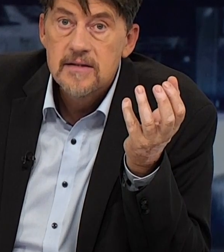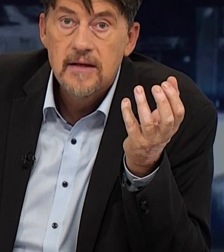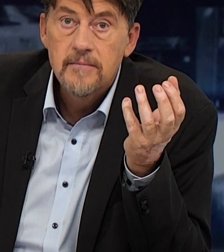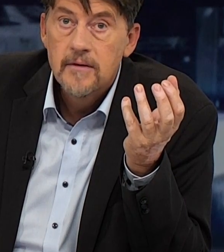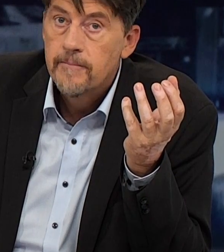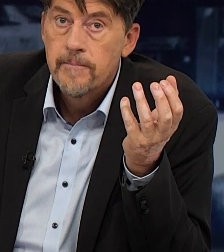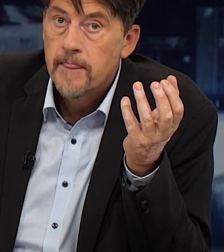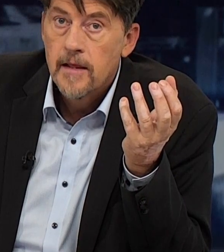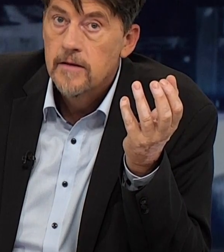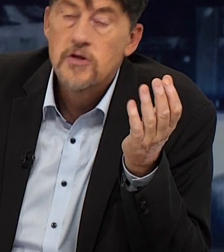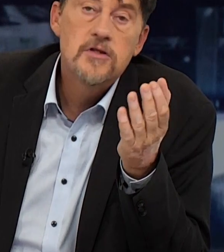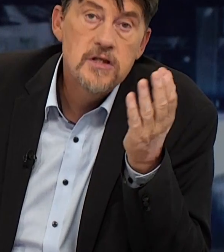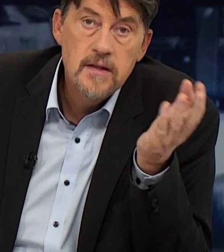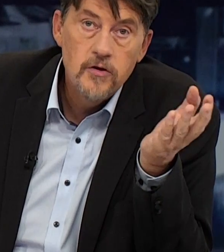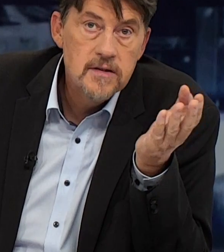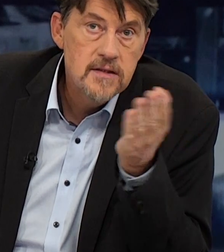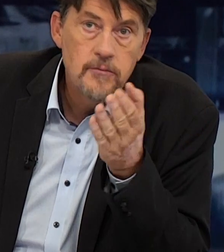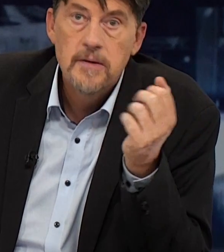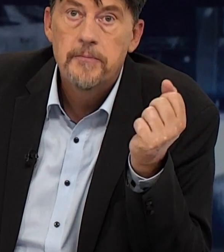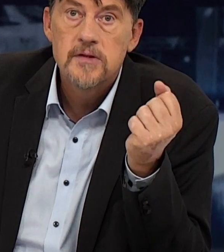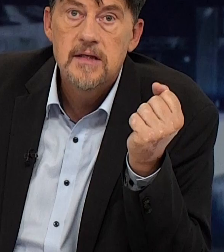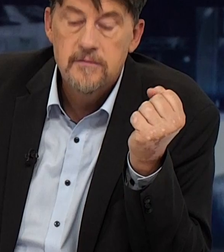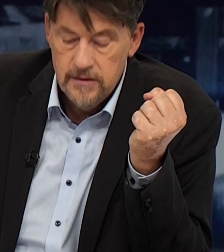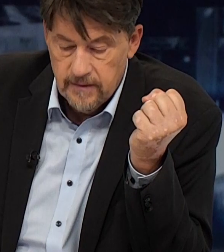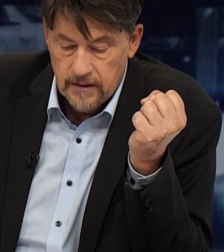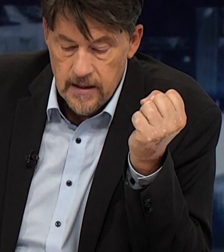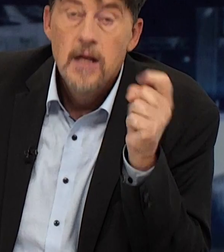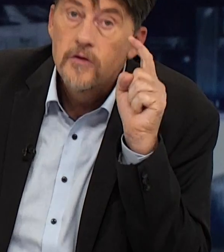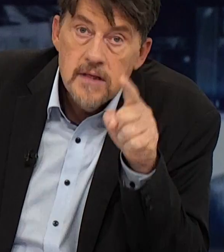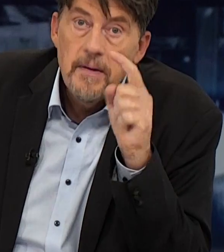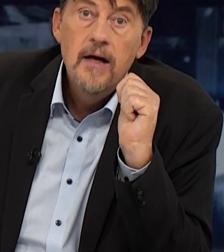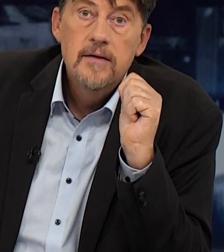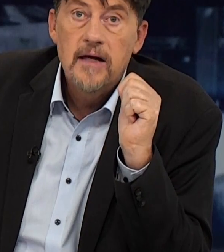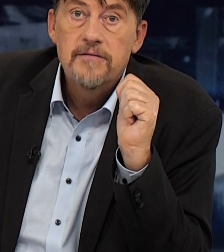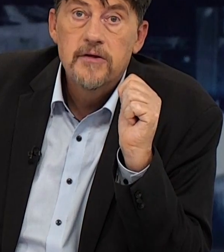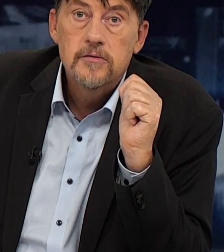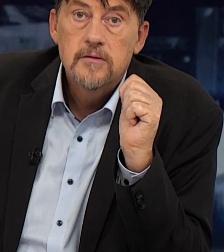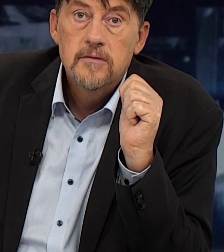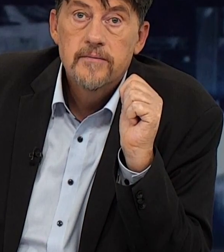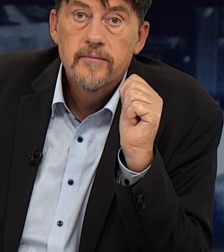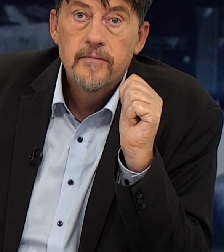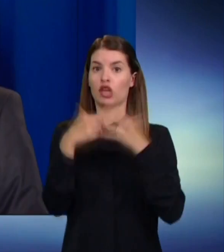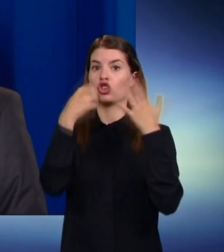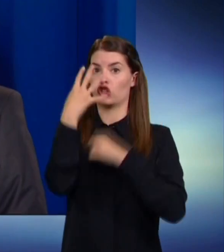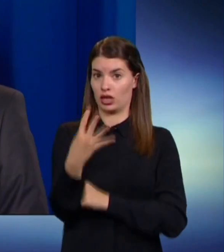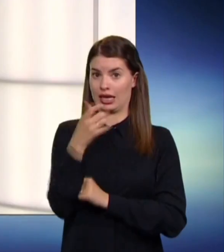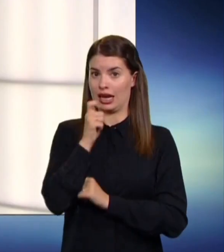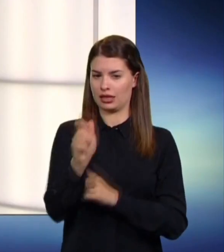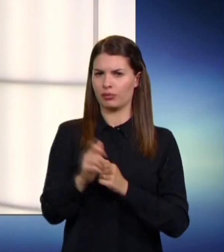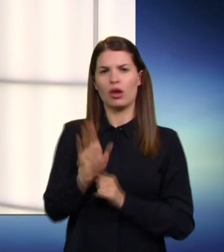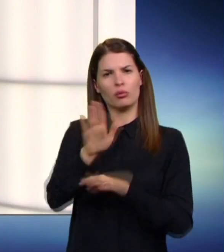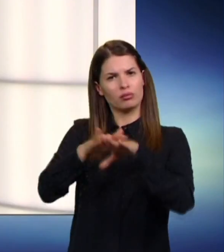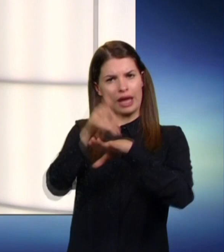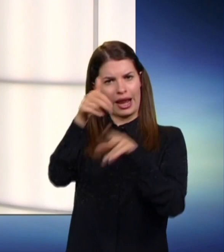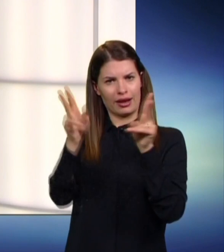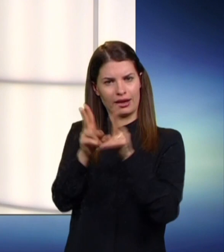se s tem. Če se ne morate zdaj, se boste pa po naslednjih volitvah. No, zdaj pa Tanja Fajon. Samo ena